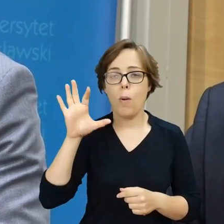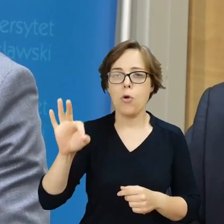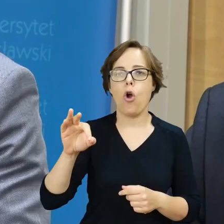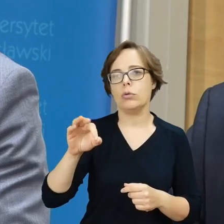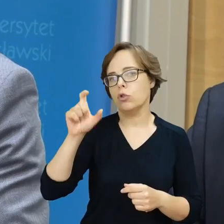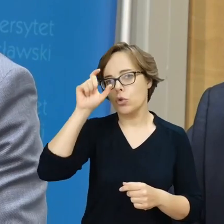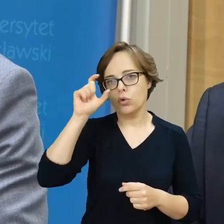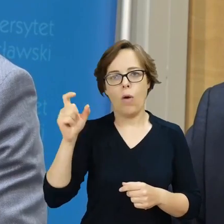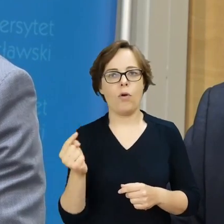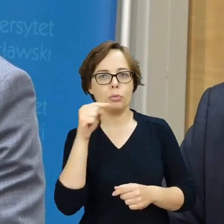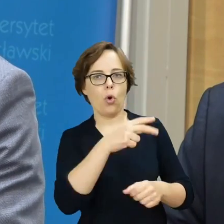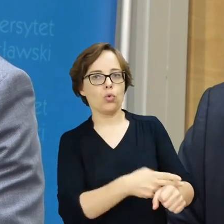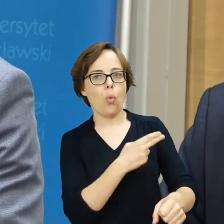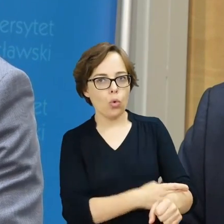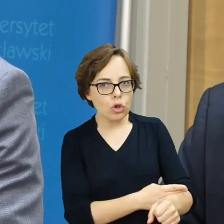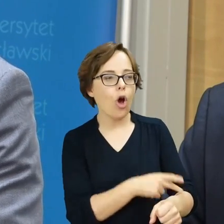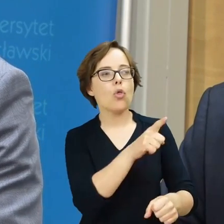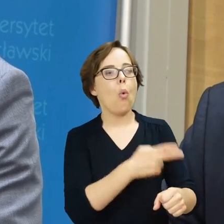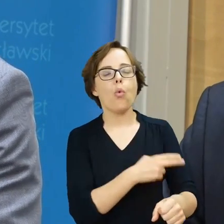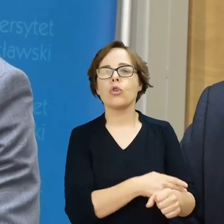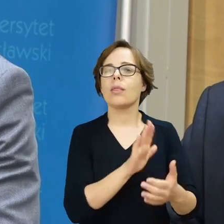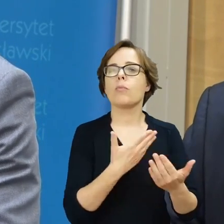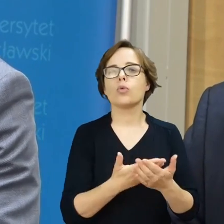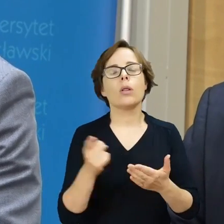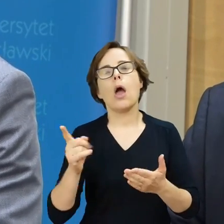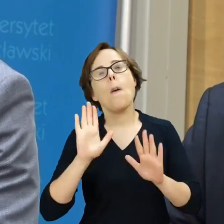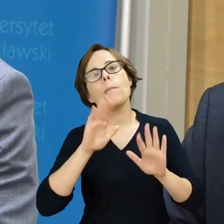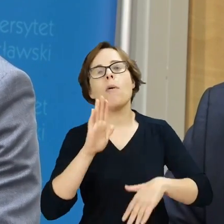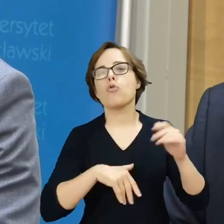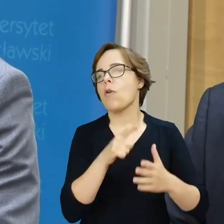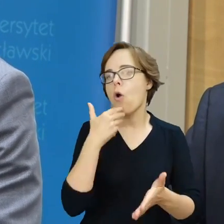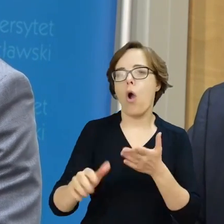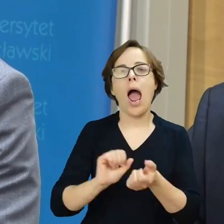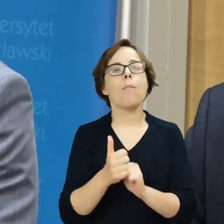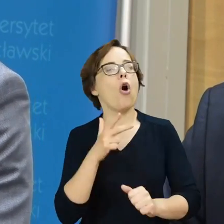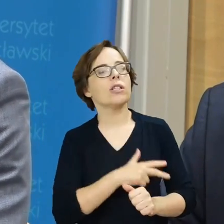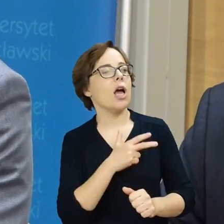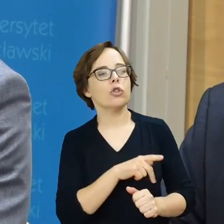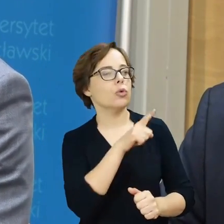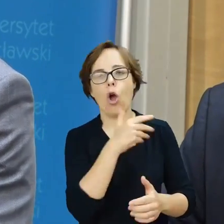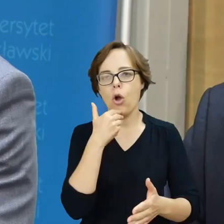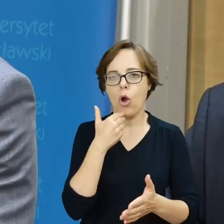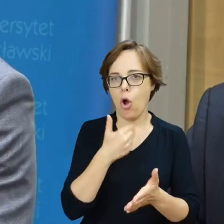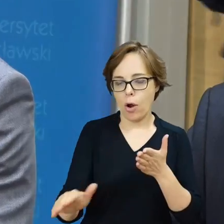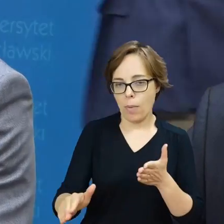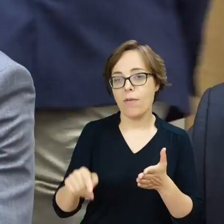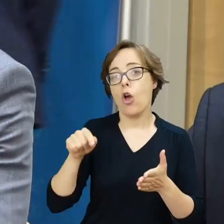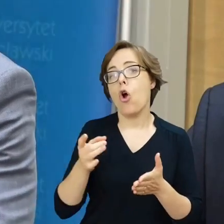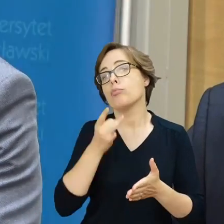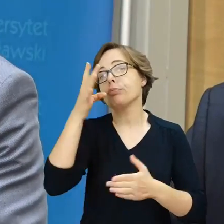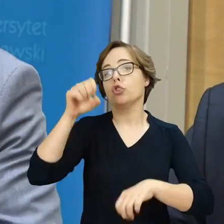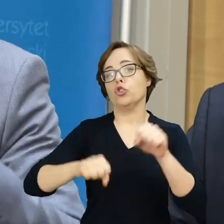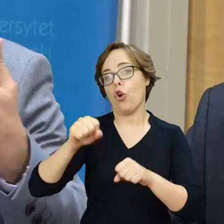odmowę pozwolenia na budowę czy odmowę uzyskania zasiłku i on tak naprawdę tą skargę wnosi do tego sądu, bo on oczekuje, że sąd mu